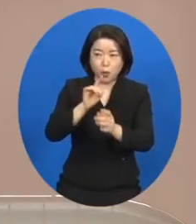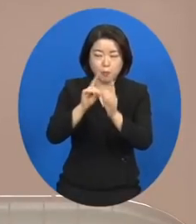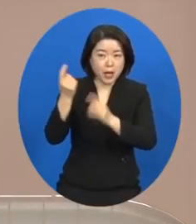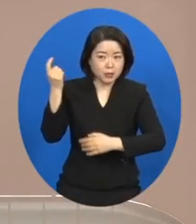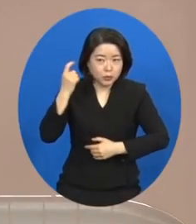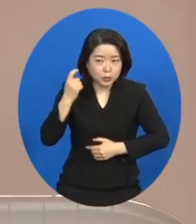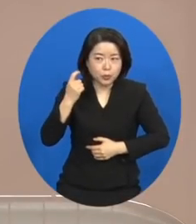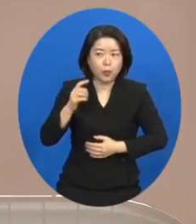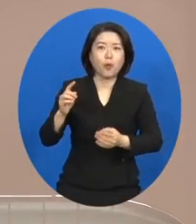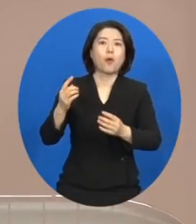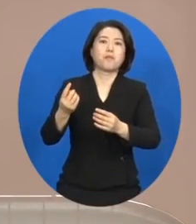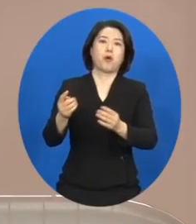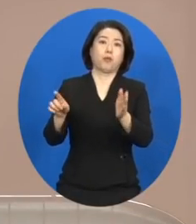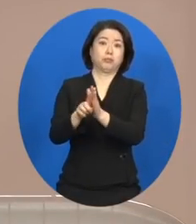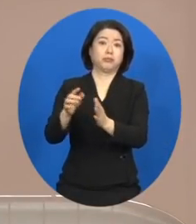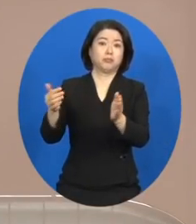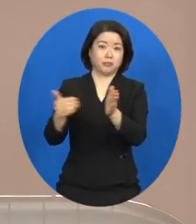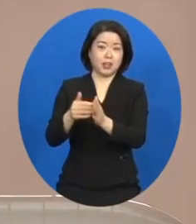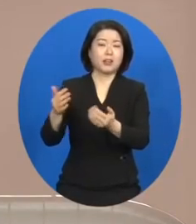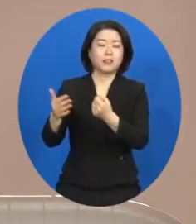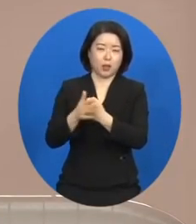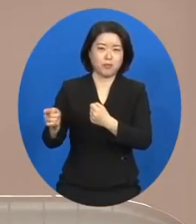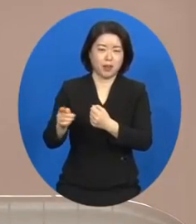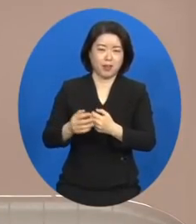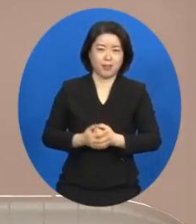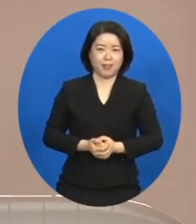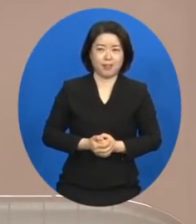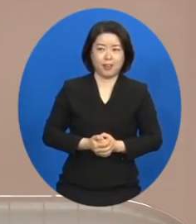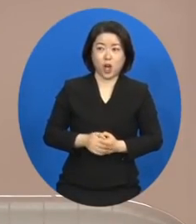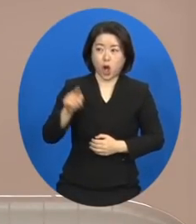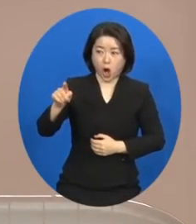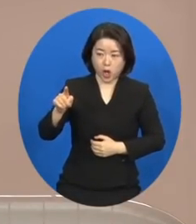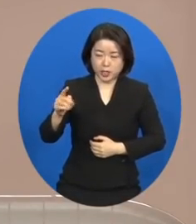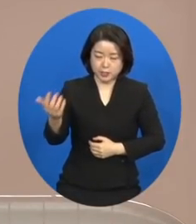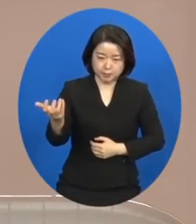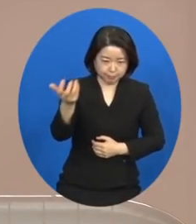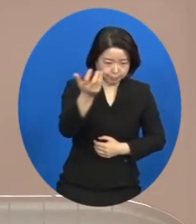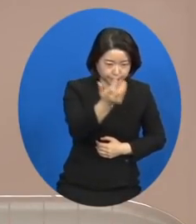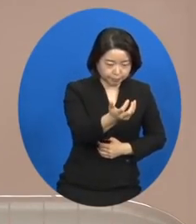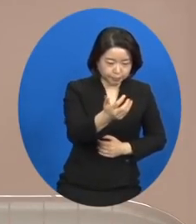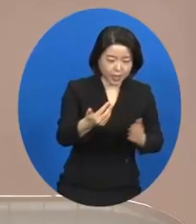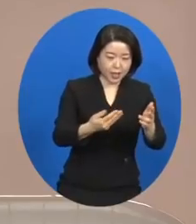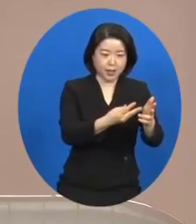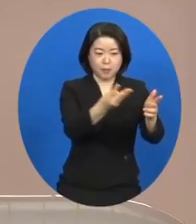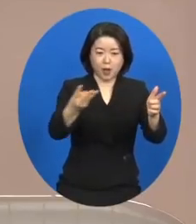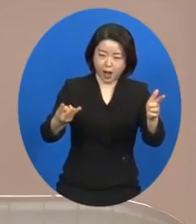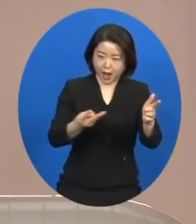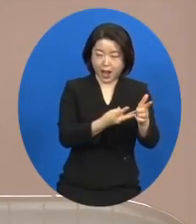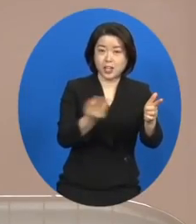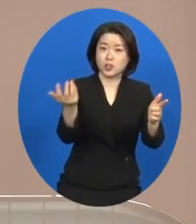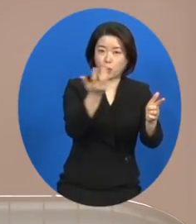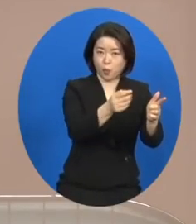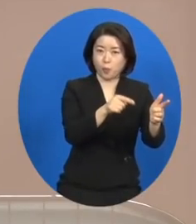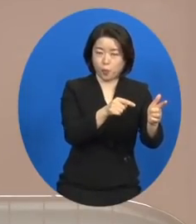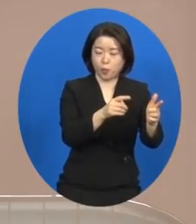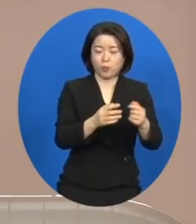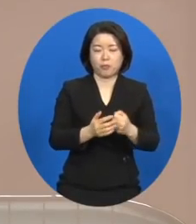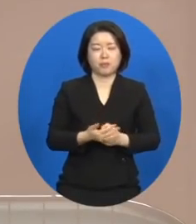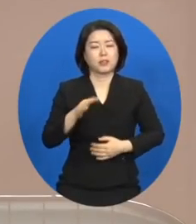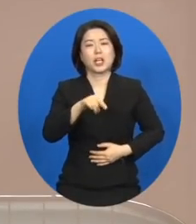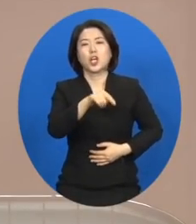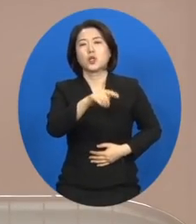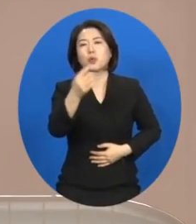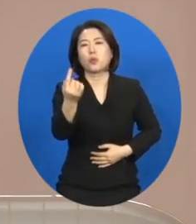그리고 이제 거기서 이틀을 더 머무시고 이제 갈릴리 지역으로 올라오시게 되는 겁니다. 그런데 이 지역에 오실 때에는